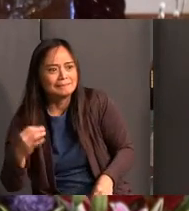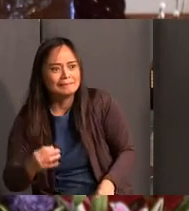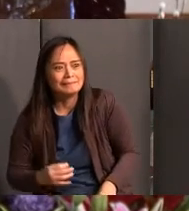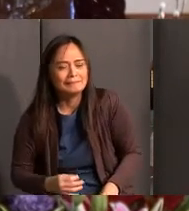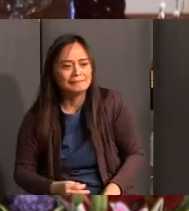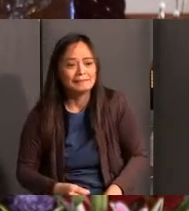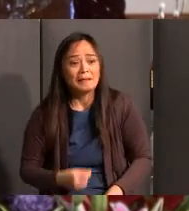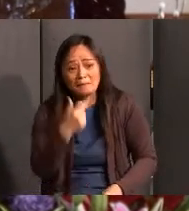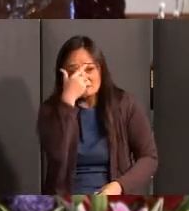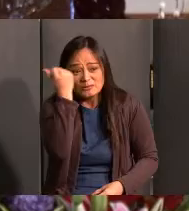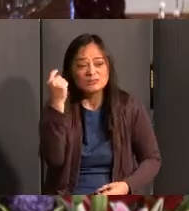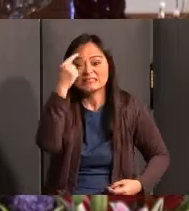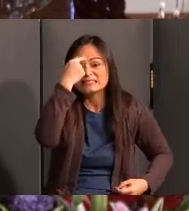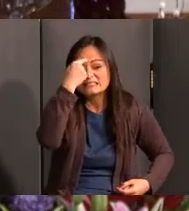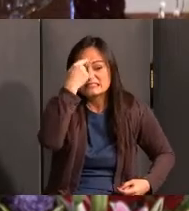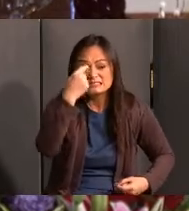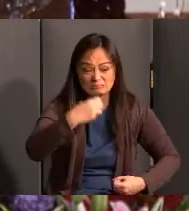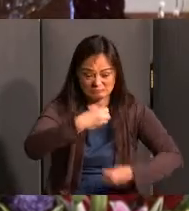ng ilaw, umakyat kayo rito.